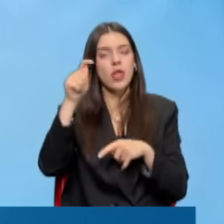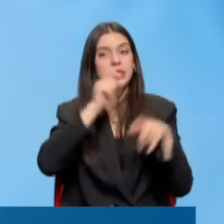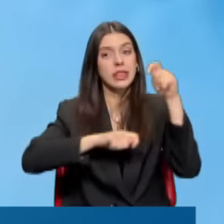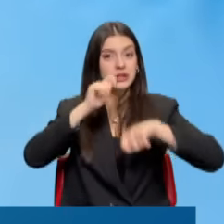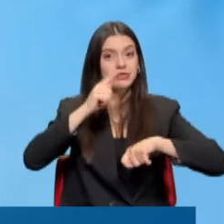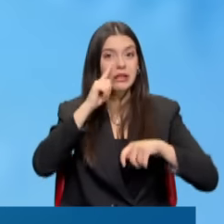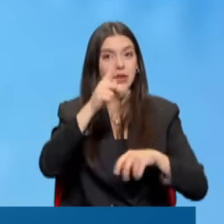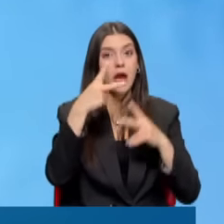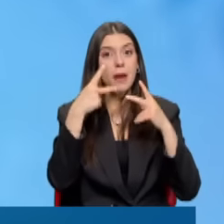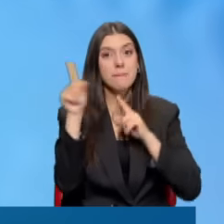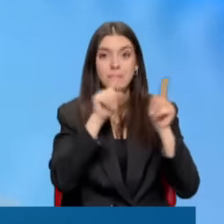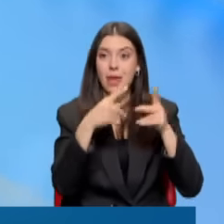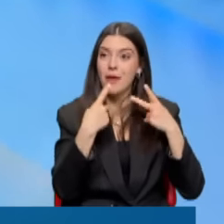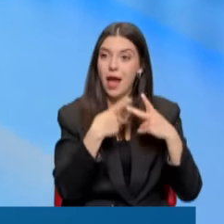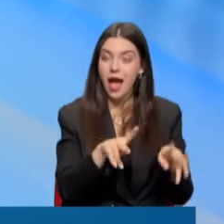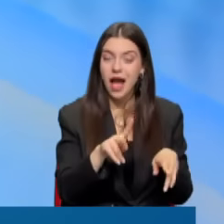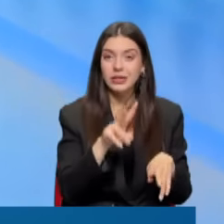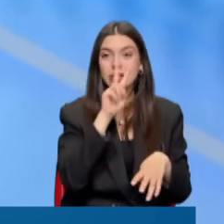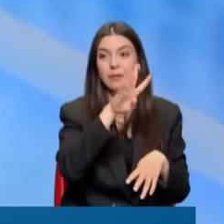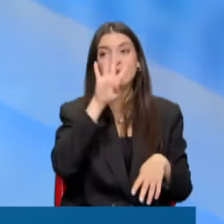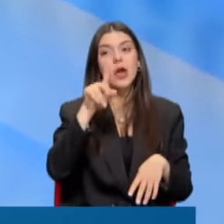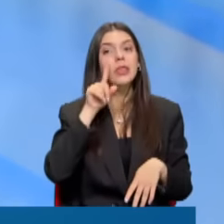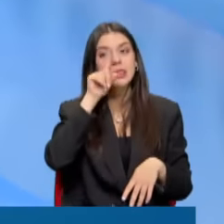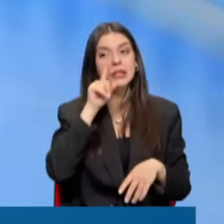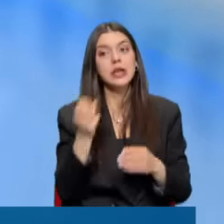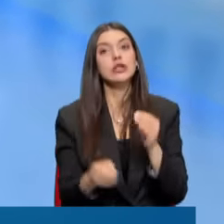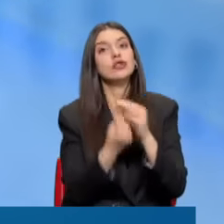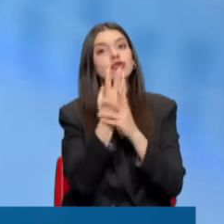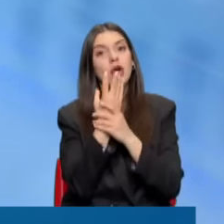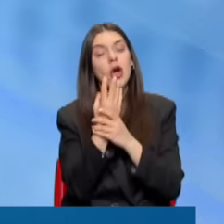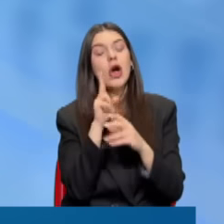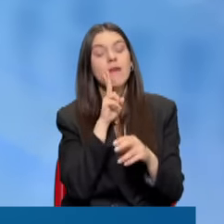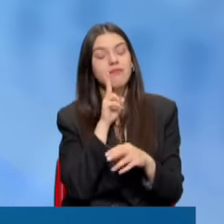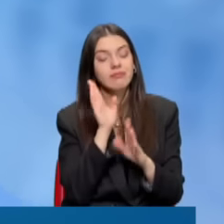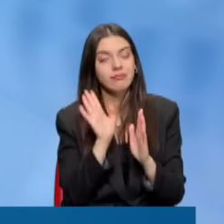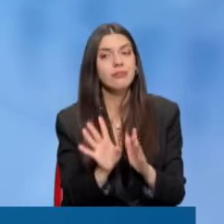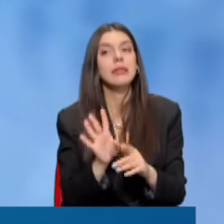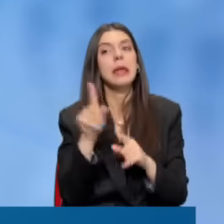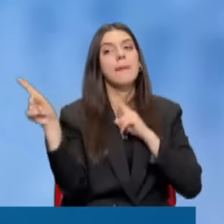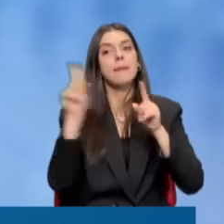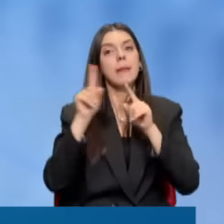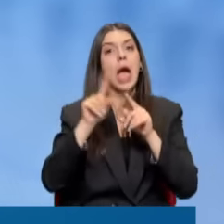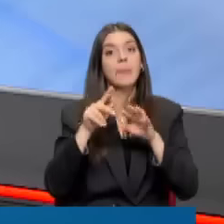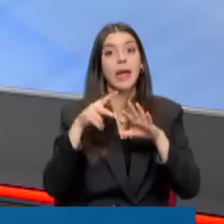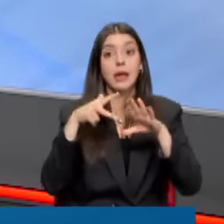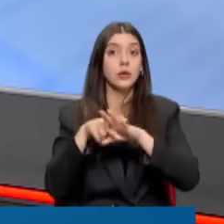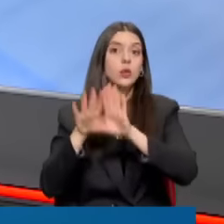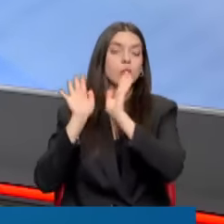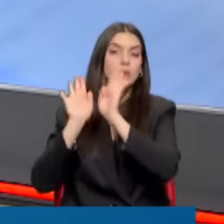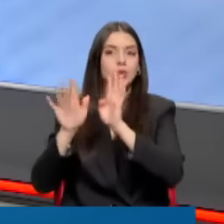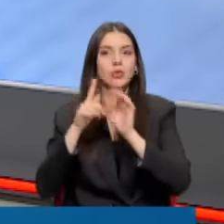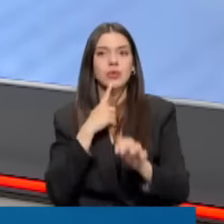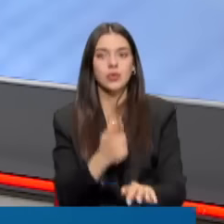mahallelinin açtığı dava 24 Nisan'da sonuçlandı mahkeme yürütmeyi durdurdu